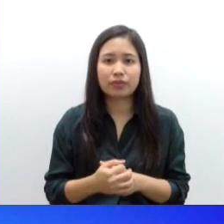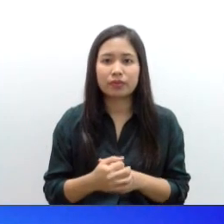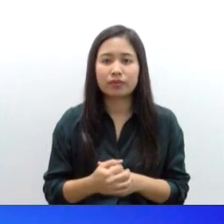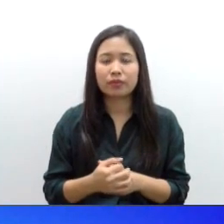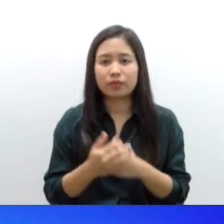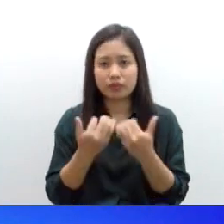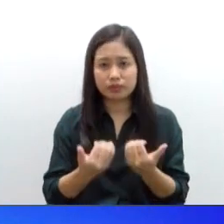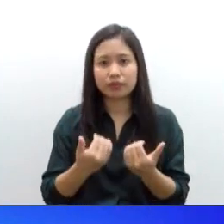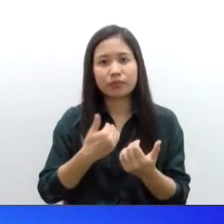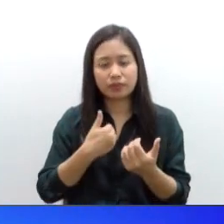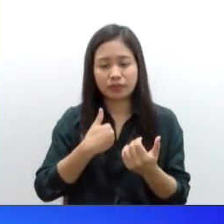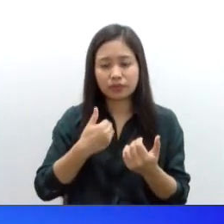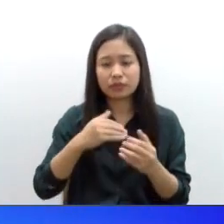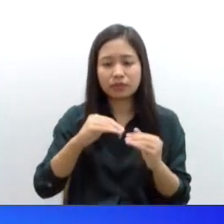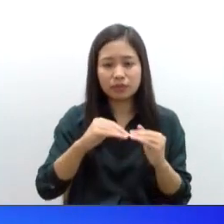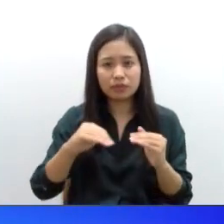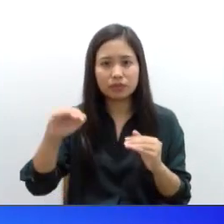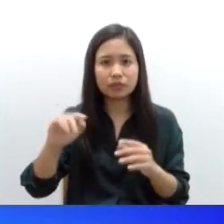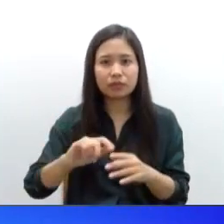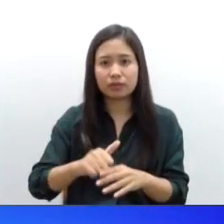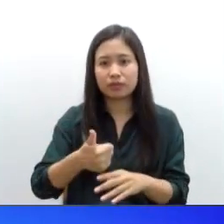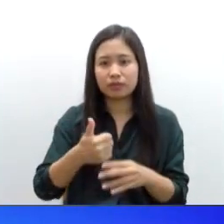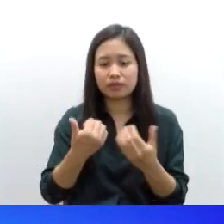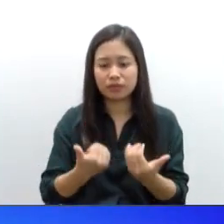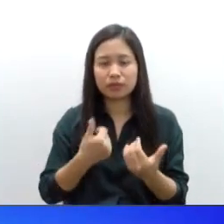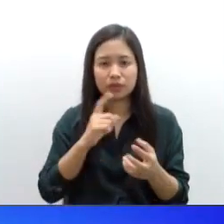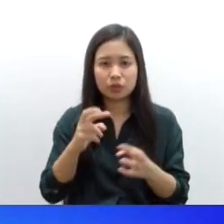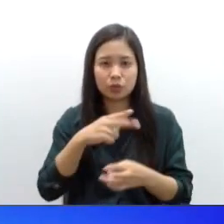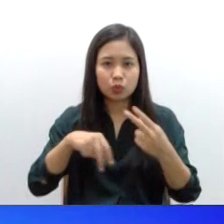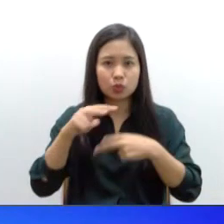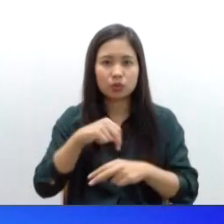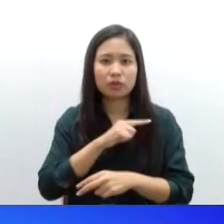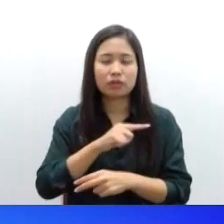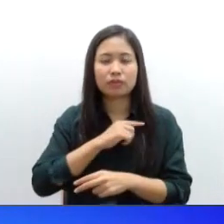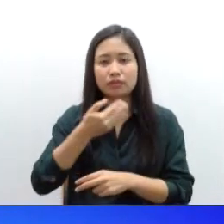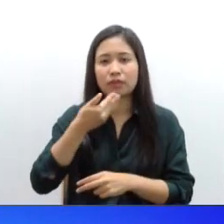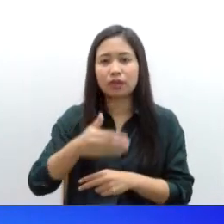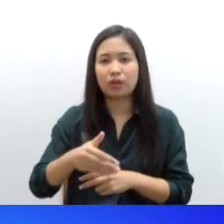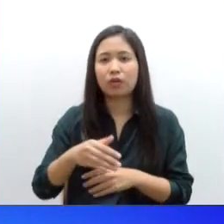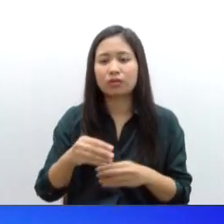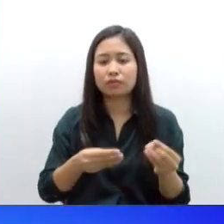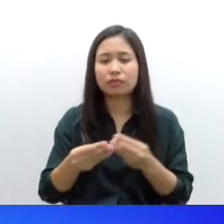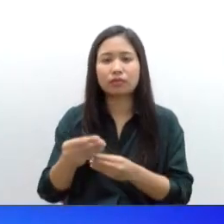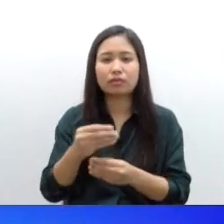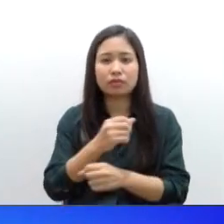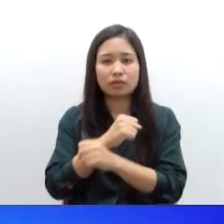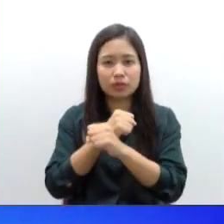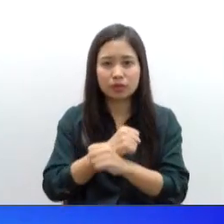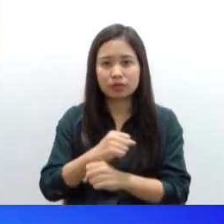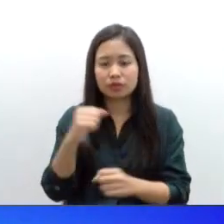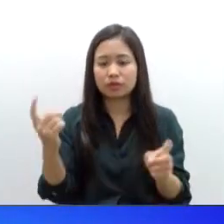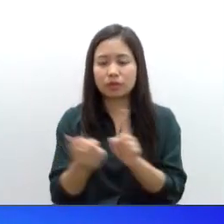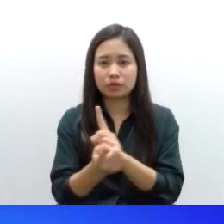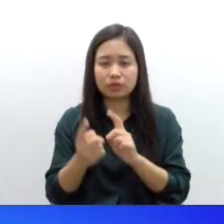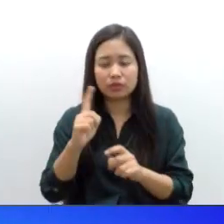ลกันในส่วนของการที่ต้องปิดแมสอยู่ตลอดเวลานะครับเมื่อมีโอกาสเข้าสังคมนะครับใช้เจลล้างมือนะครับ